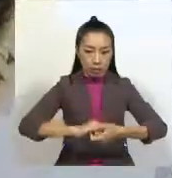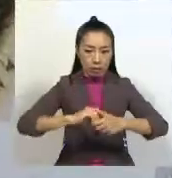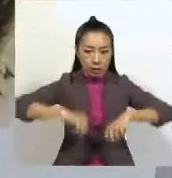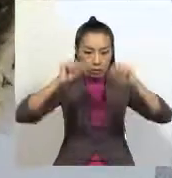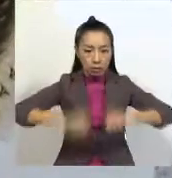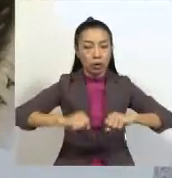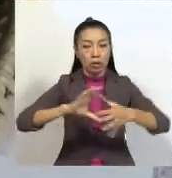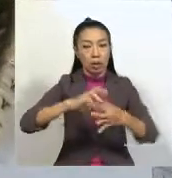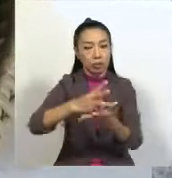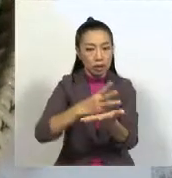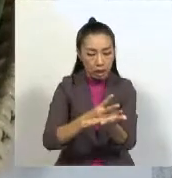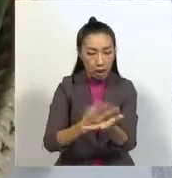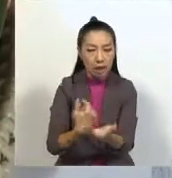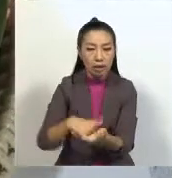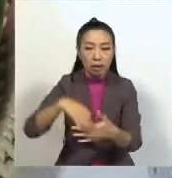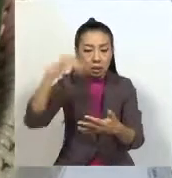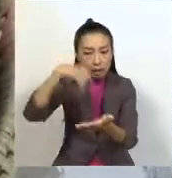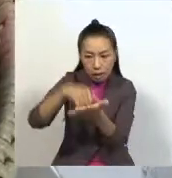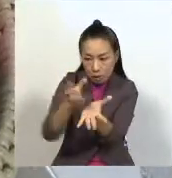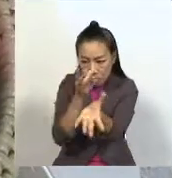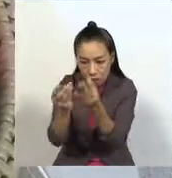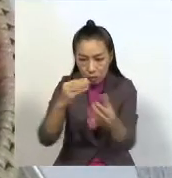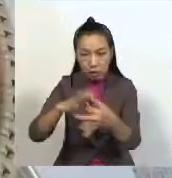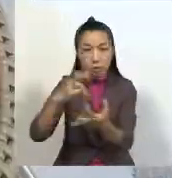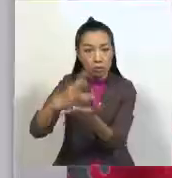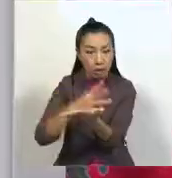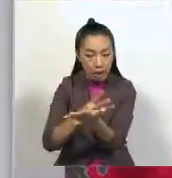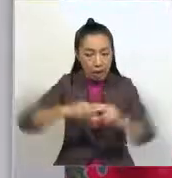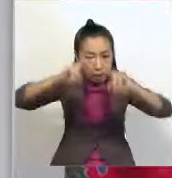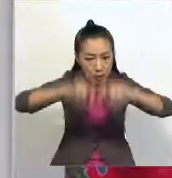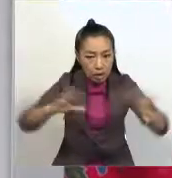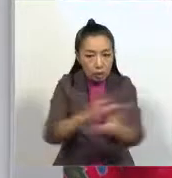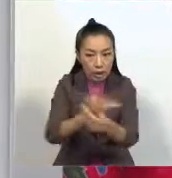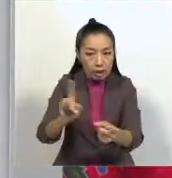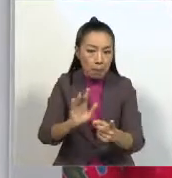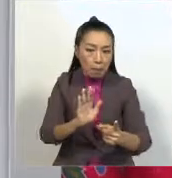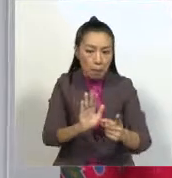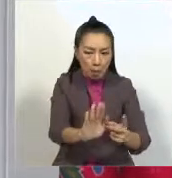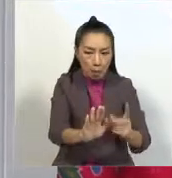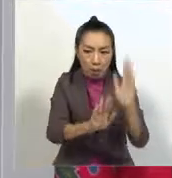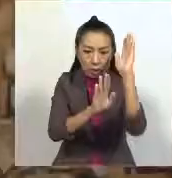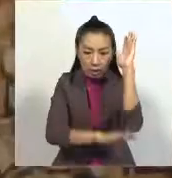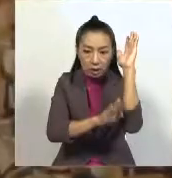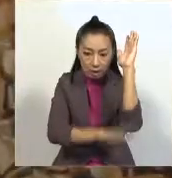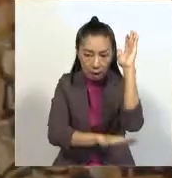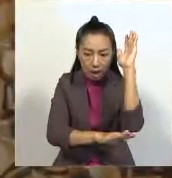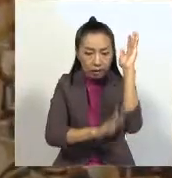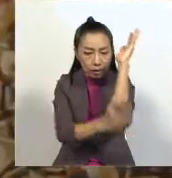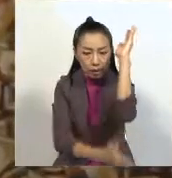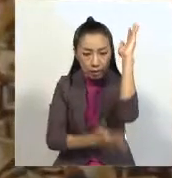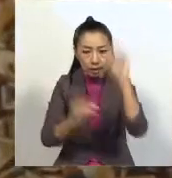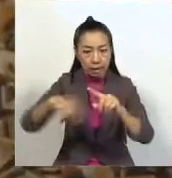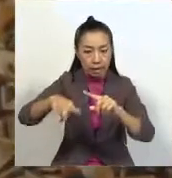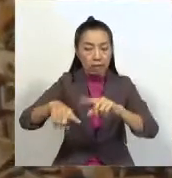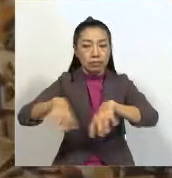ด้านการพัฒนาแหล่งเรียนรู้ทางวิชาการและการวิจัยด้านวัฒนธรรมท้องถิ่นภาคใต้และคาบสมุทรมาลายูได้จัดงานสืบส